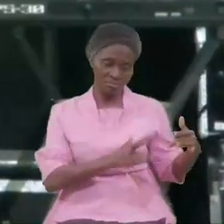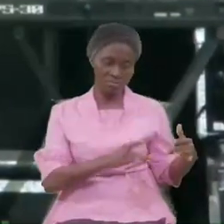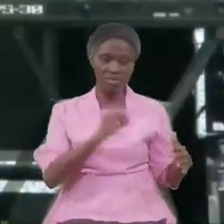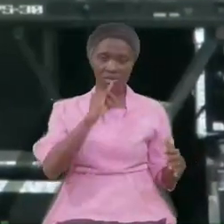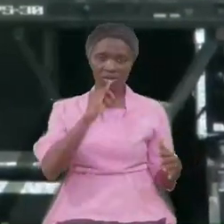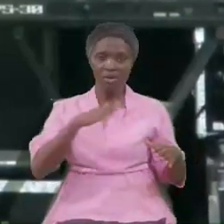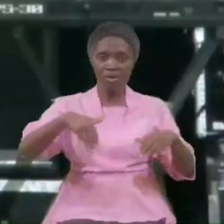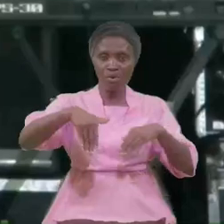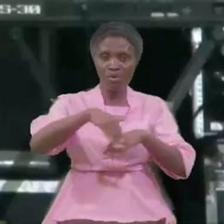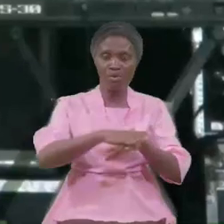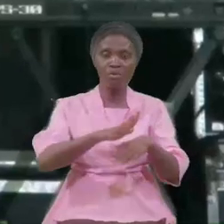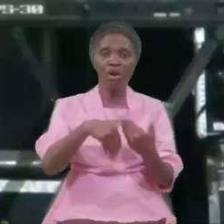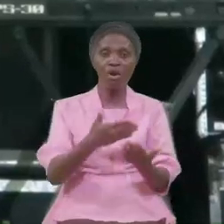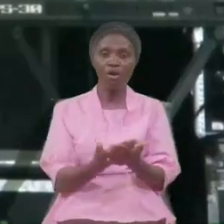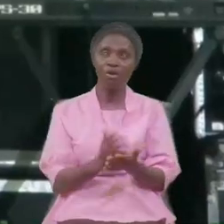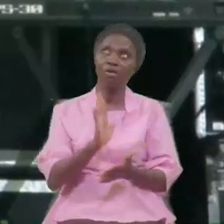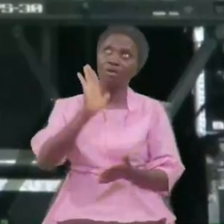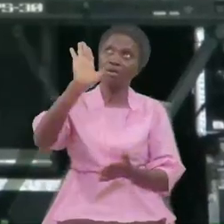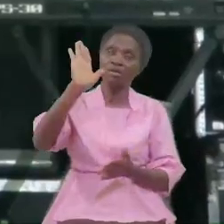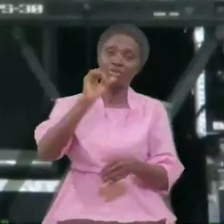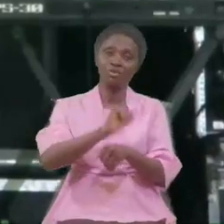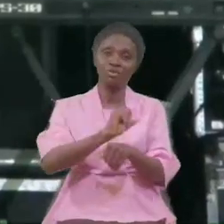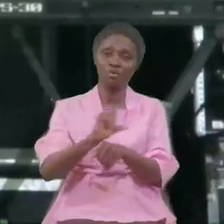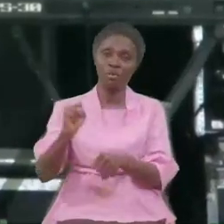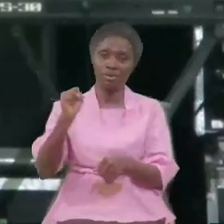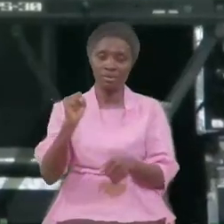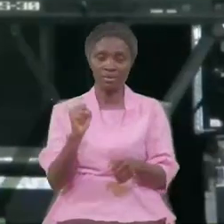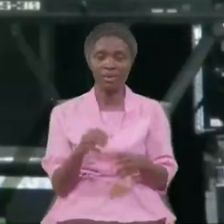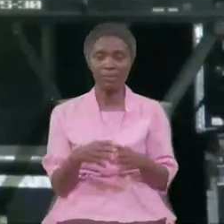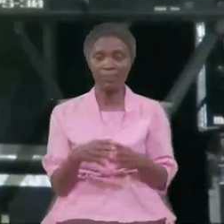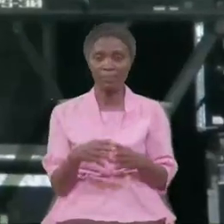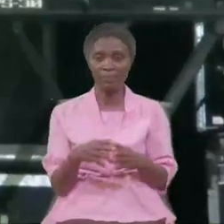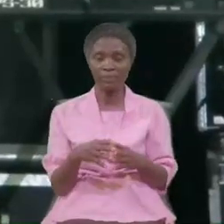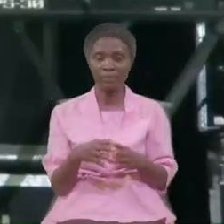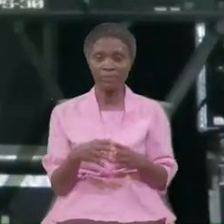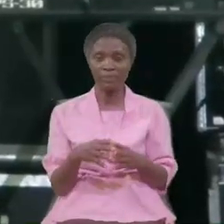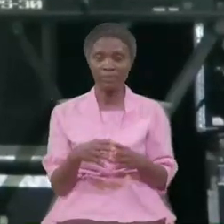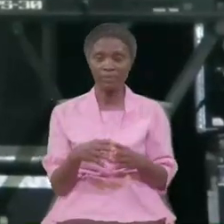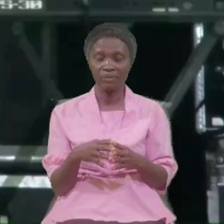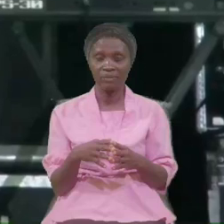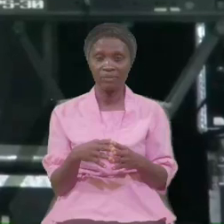Et ses compassions s'étendent sur toutes ses œuvres.